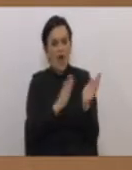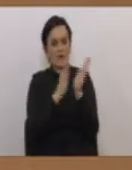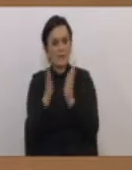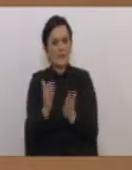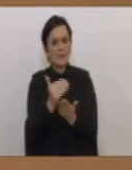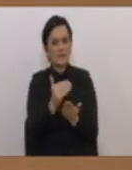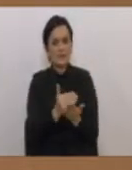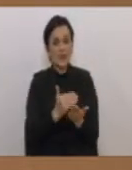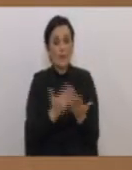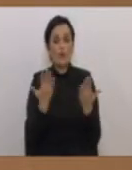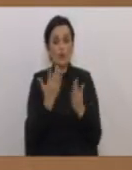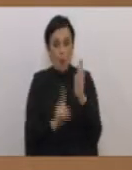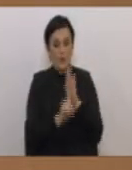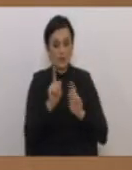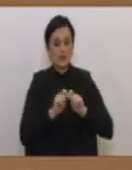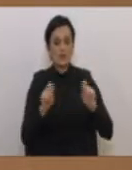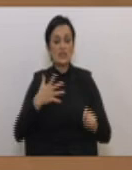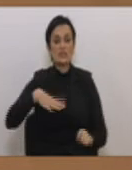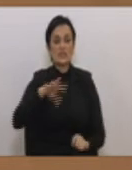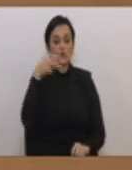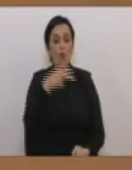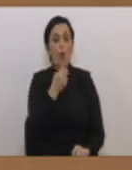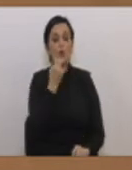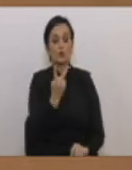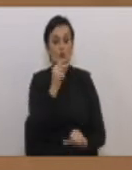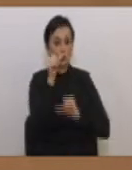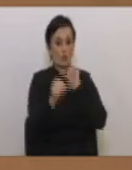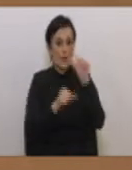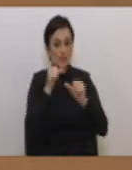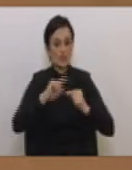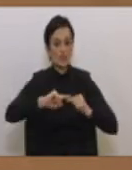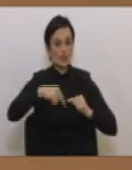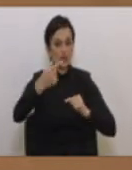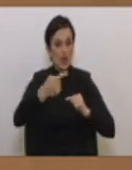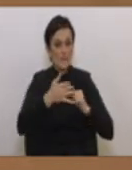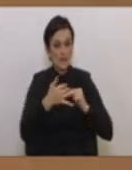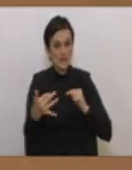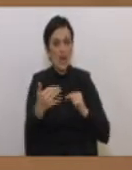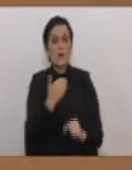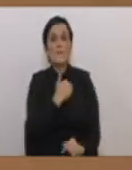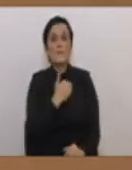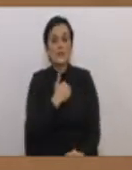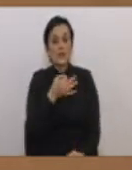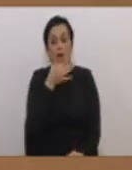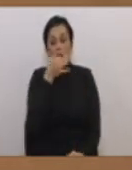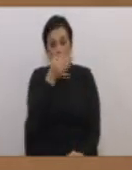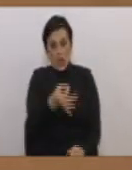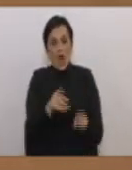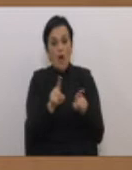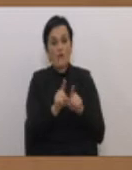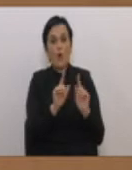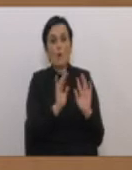სისტემას, რომელიც ჩამოყალიბდა საქართველოში 2012 წლის შემდეგ. ასევე მინდა გამოეხმაურო იმ მოვლენებს,